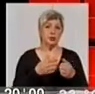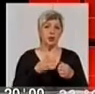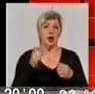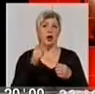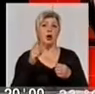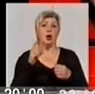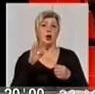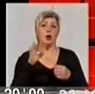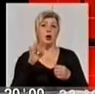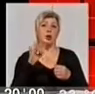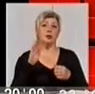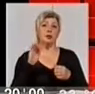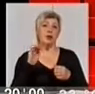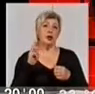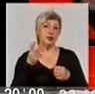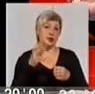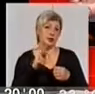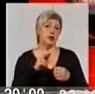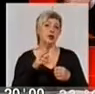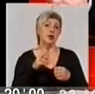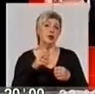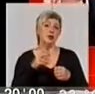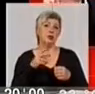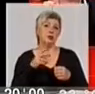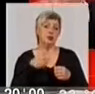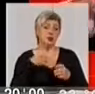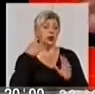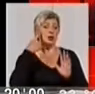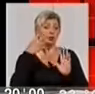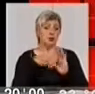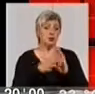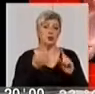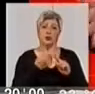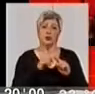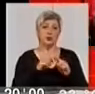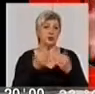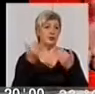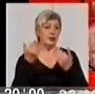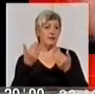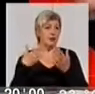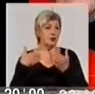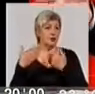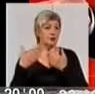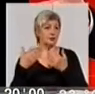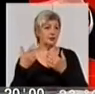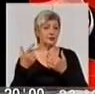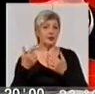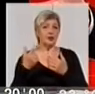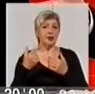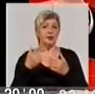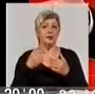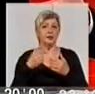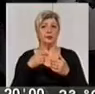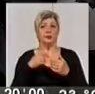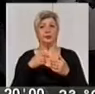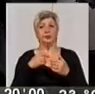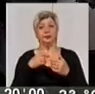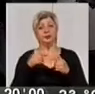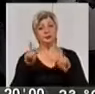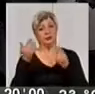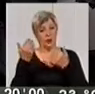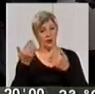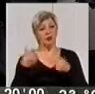Були, да? Я розумію, що це вже і не по лінії вашого управління, це вже і міжнародні проекти, але тим не менш. Я так думаю, ви берете в цьому участі.